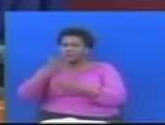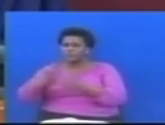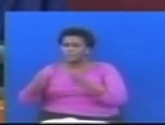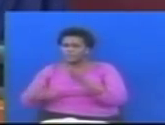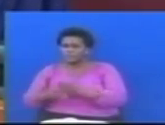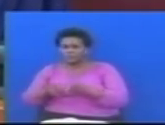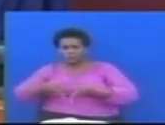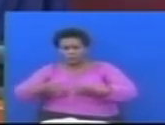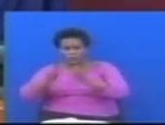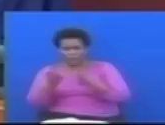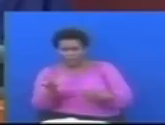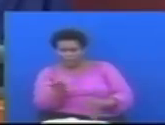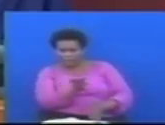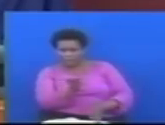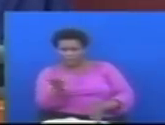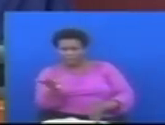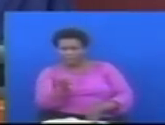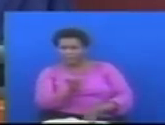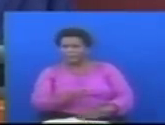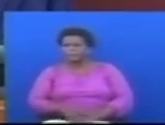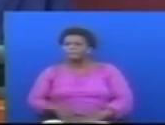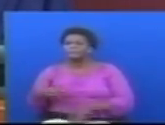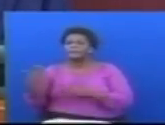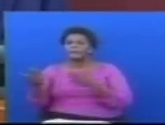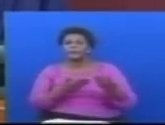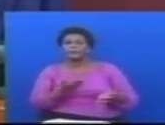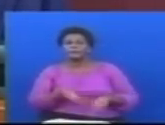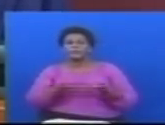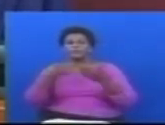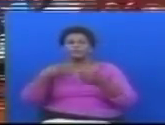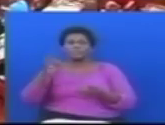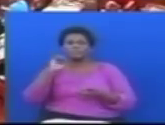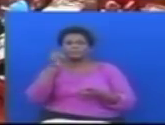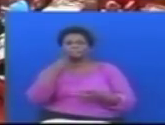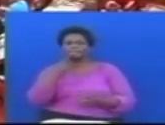Mheshimiwa Naibu Waziri wa Ujenzi, Uchukuzi na Mawasiliano, majibu.